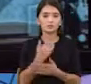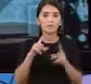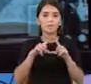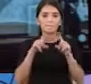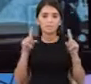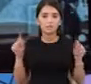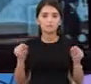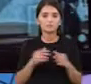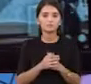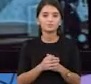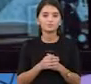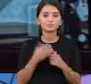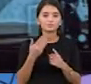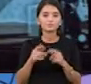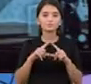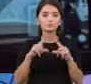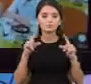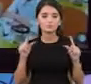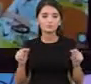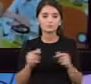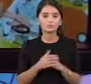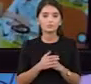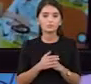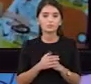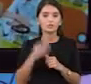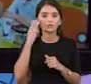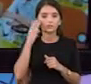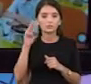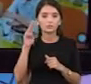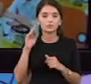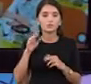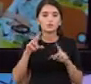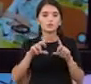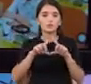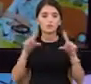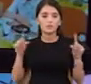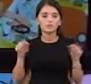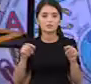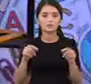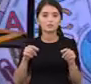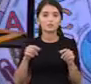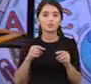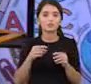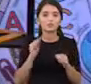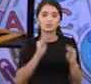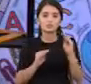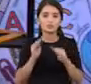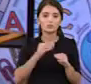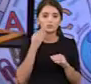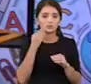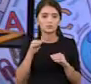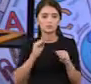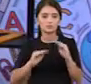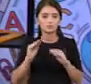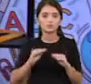yangi maktab. Bu maktab zamonaviy maktab, eng so'nggi